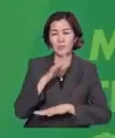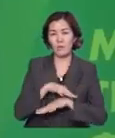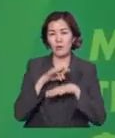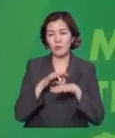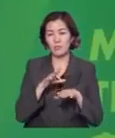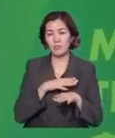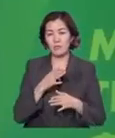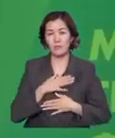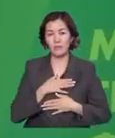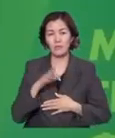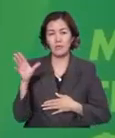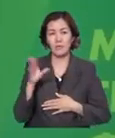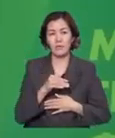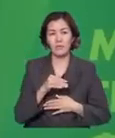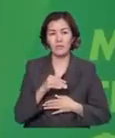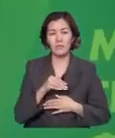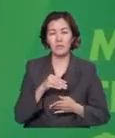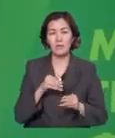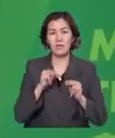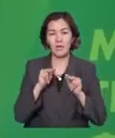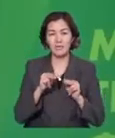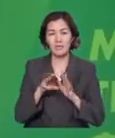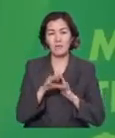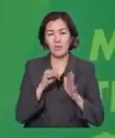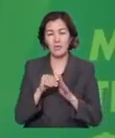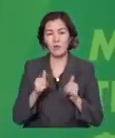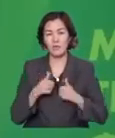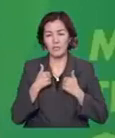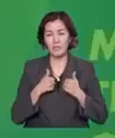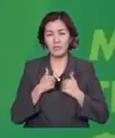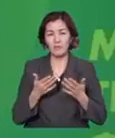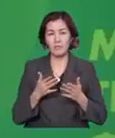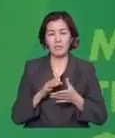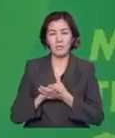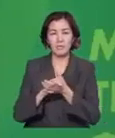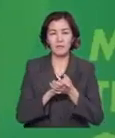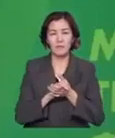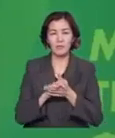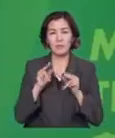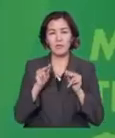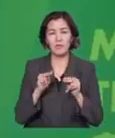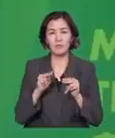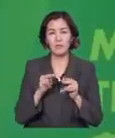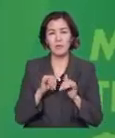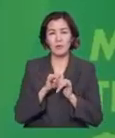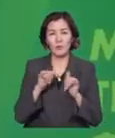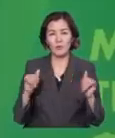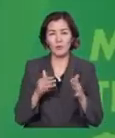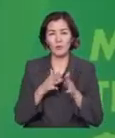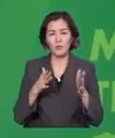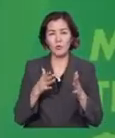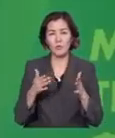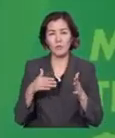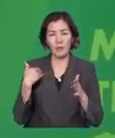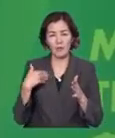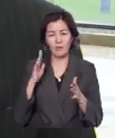өткізеді. Біз бәрін әділ бағалауға тырысамыз. Меніңше, бұл өнердегі ынтымақтастық нағыз өнердің өркендеуі үшін өте пайдалы